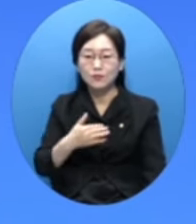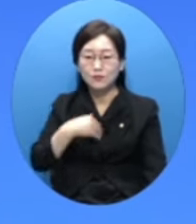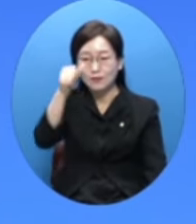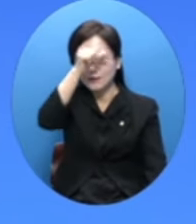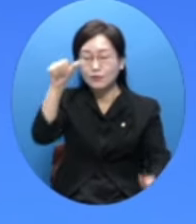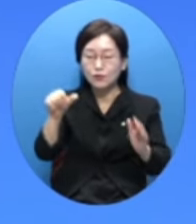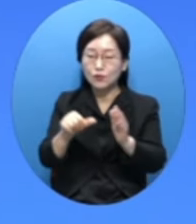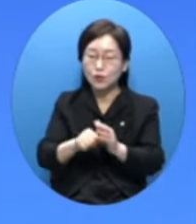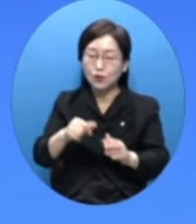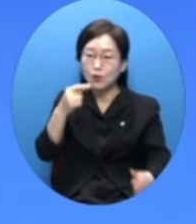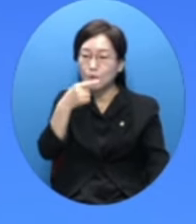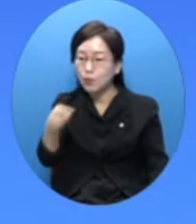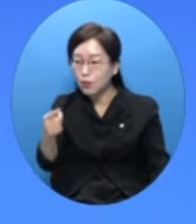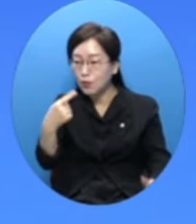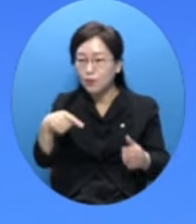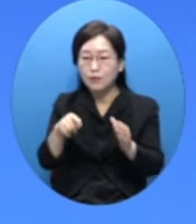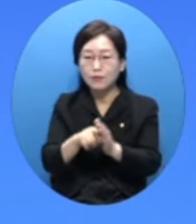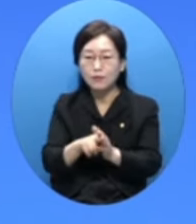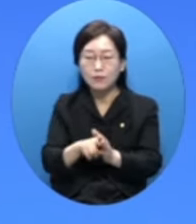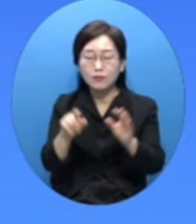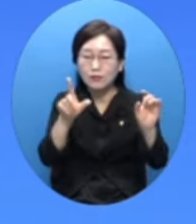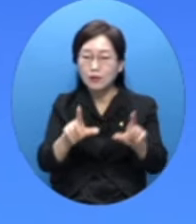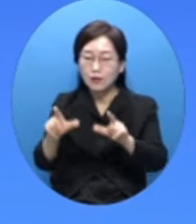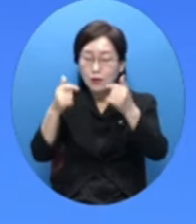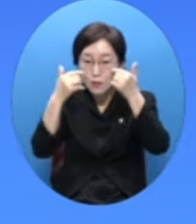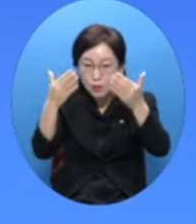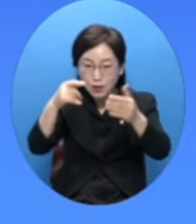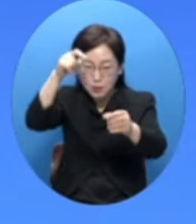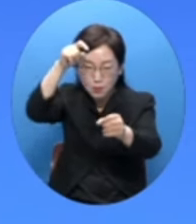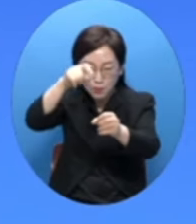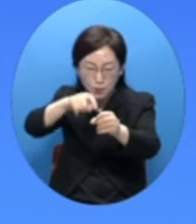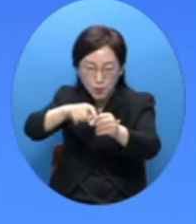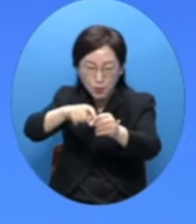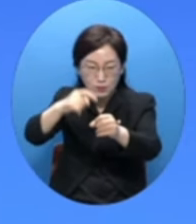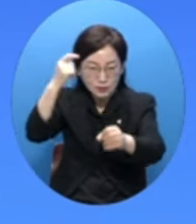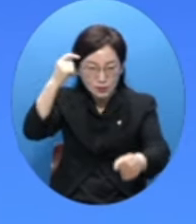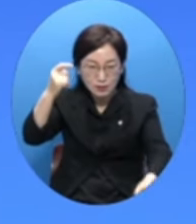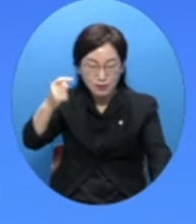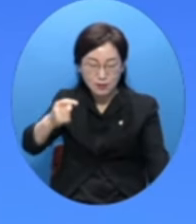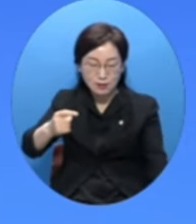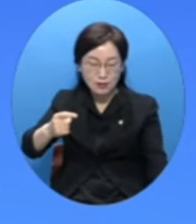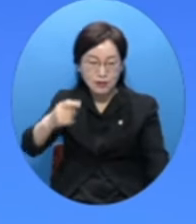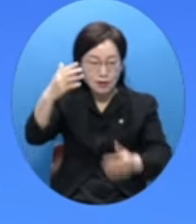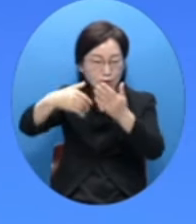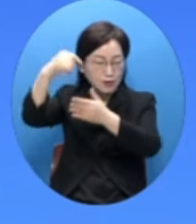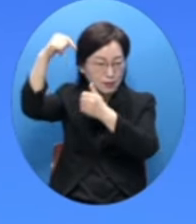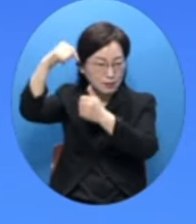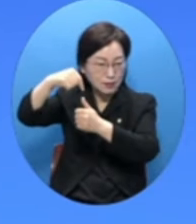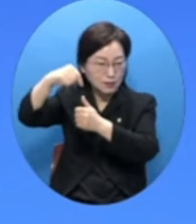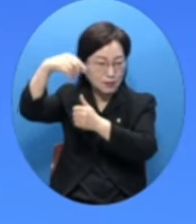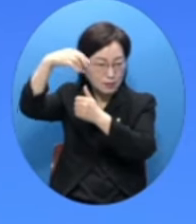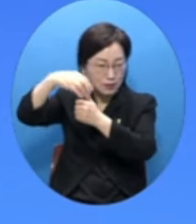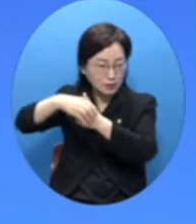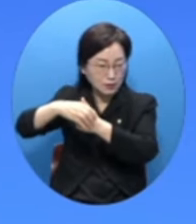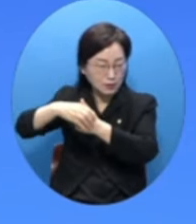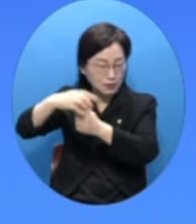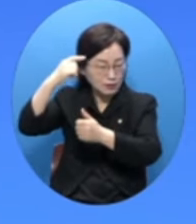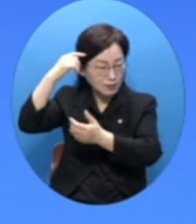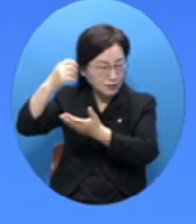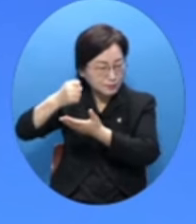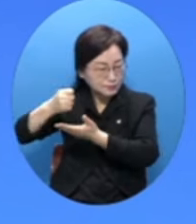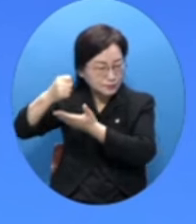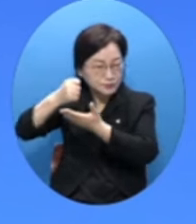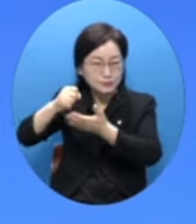동안 무엇을 위해 사는가? 분명한 목표의식, 사명감이 붙잡혀 살 때에 위대한 하나님의